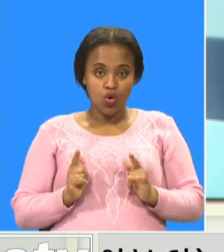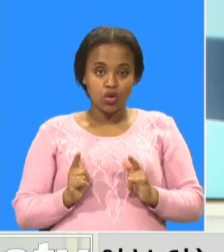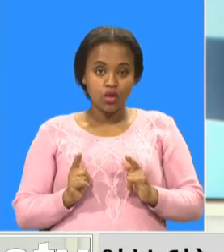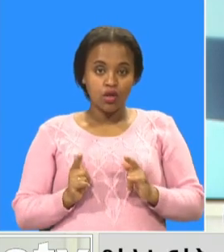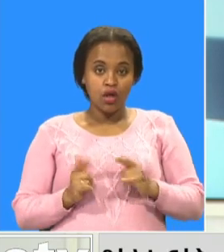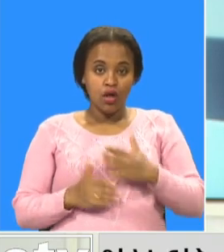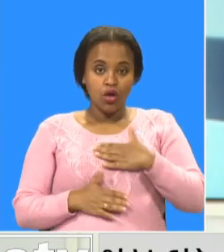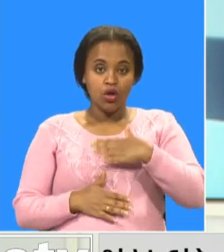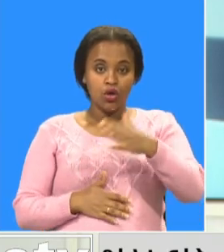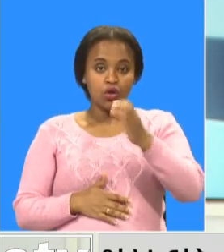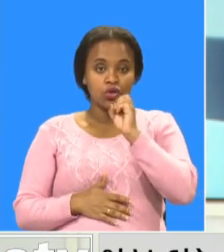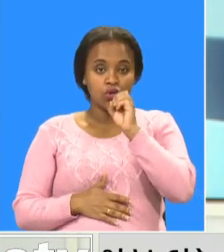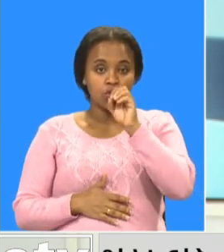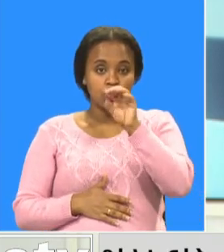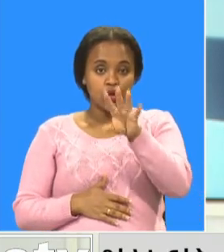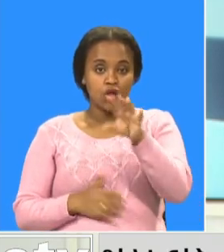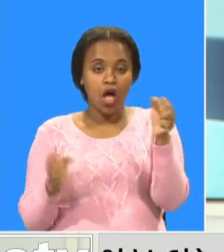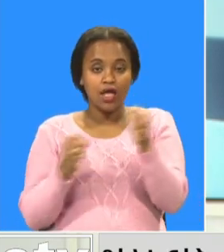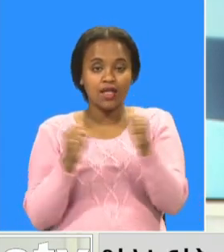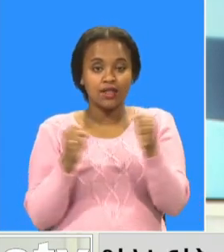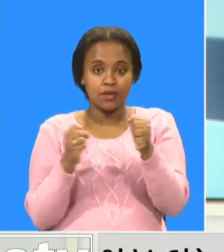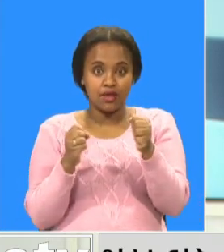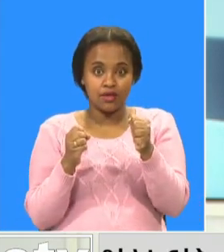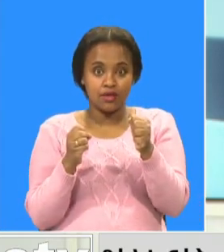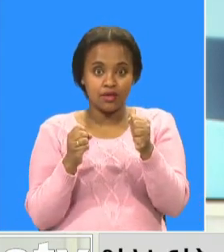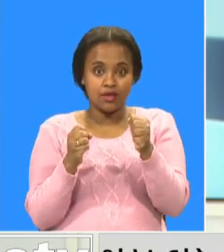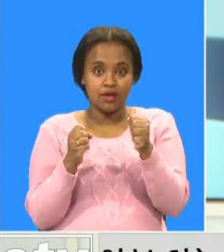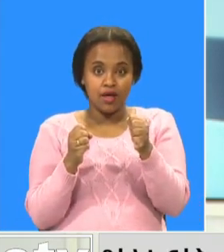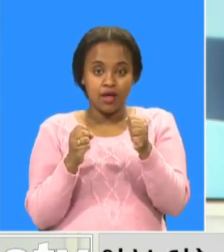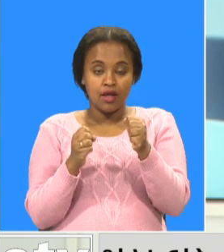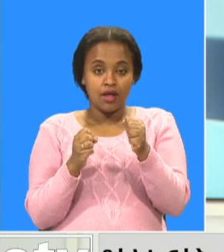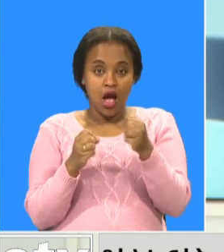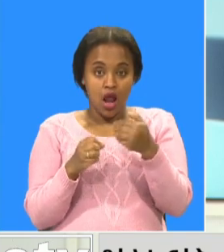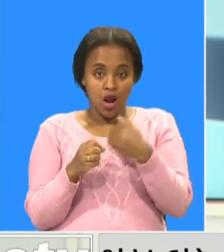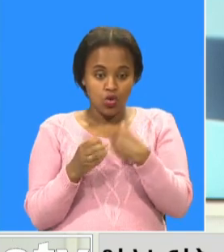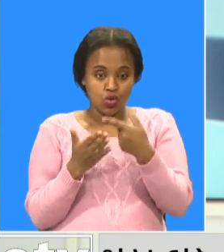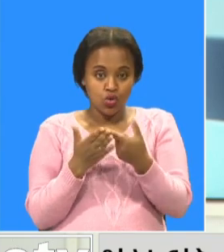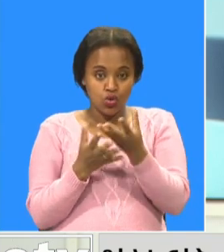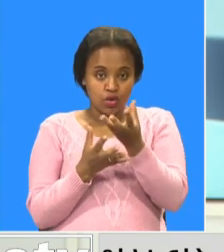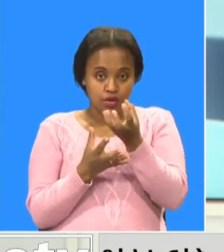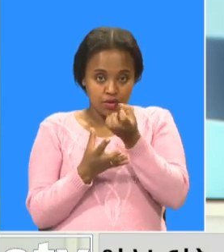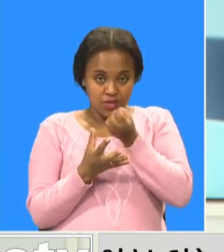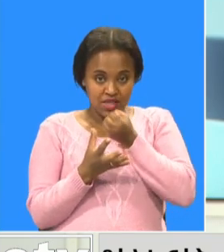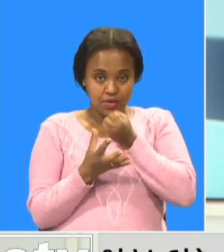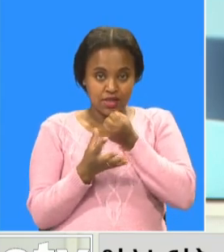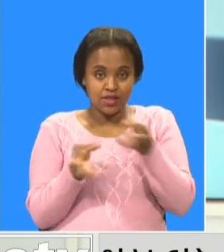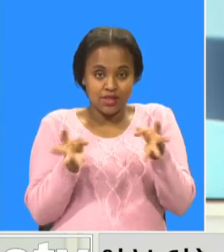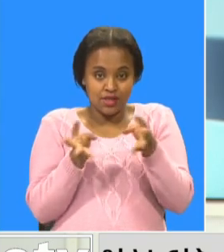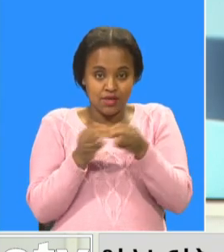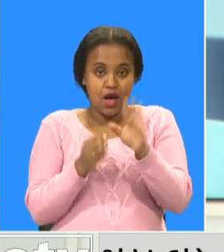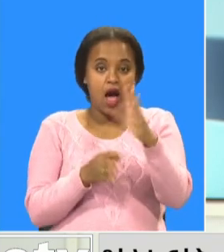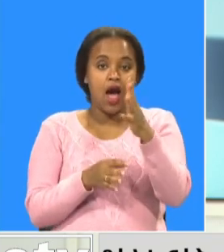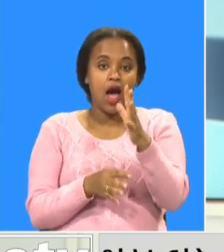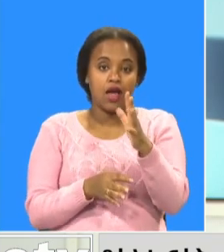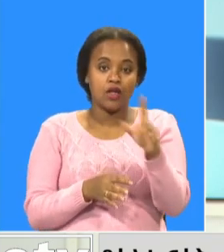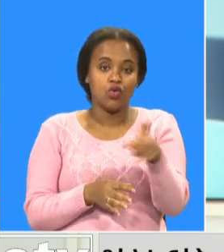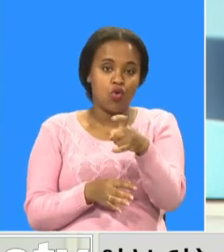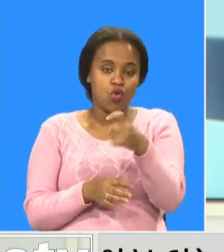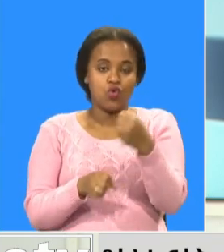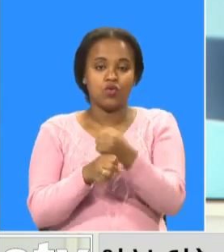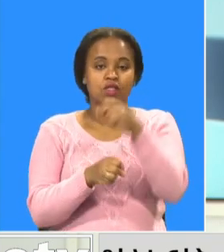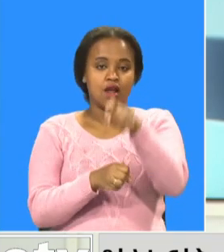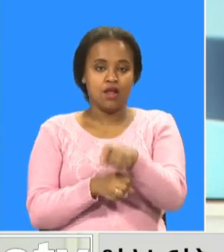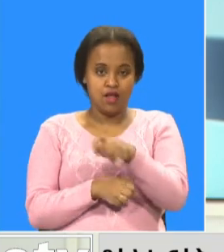የምንተነፍሰው ትንፋሽ ሲወጣ እርጥበት አዘል ነው፣ እሱን አብዞርብ የሚያደርግ እሱን የሚሰበስብ አይነት ሆኖ መሰራት አለበት።